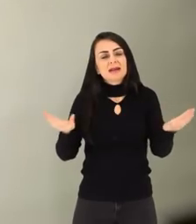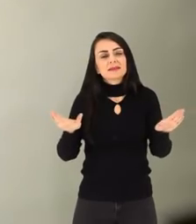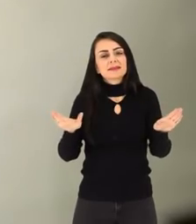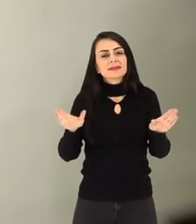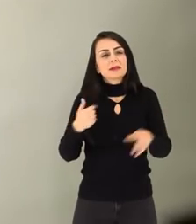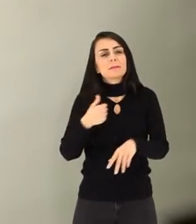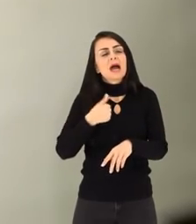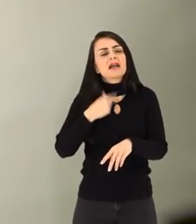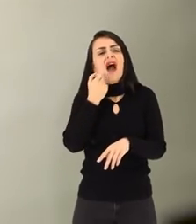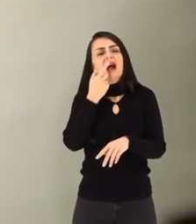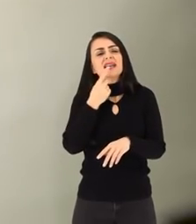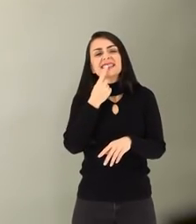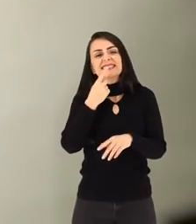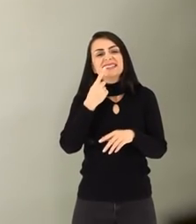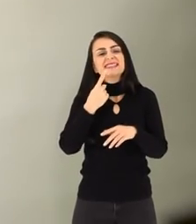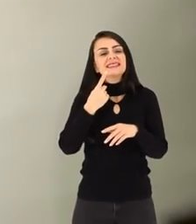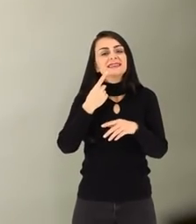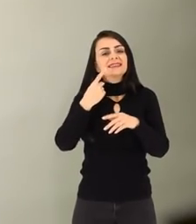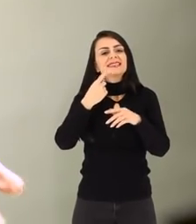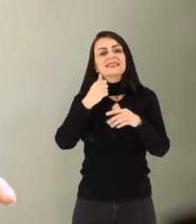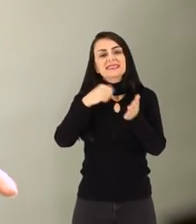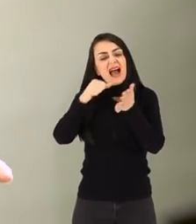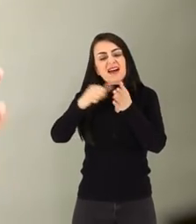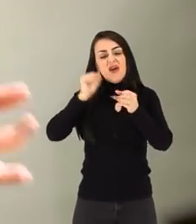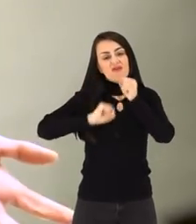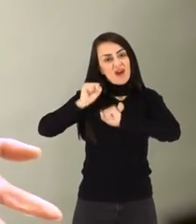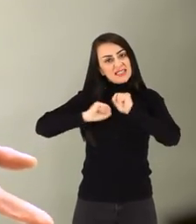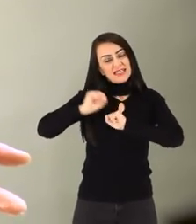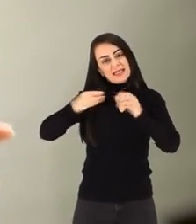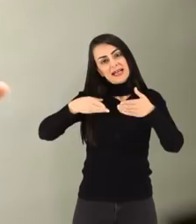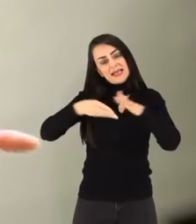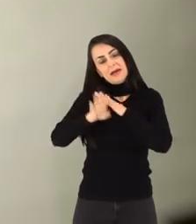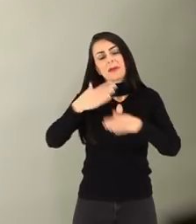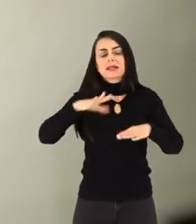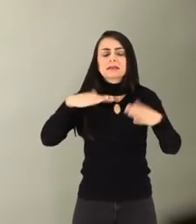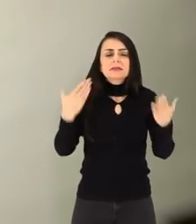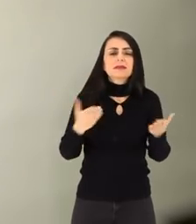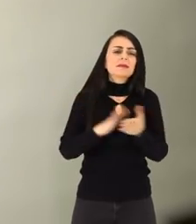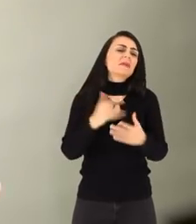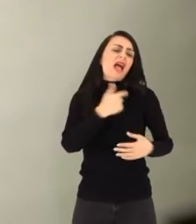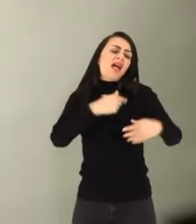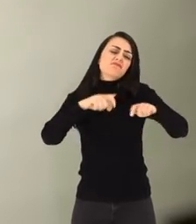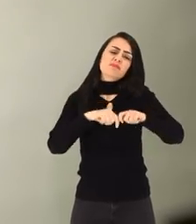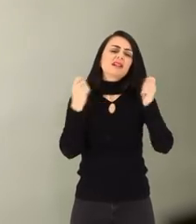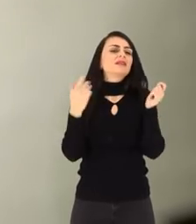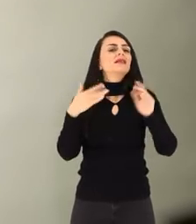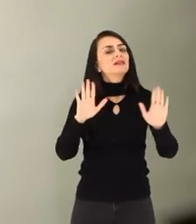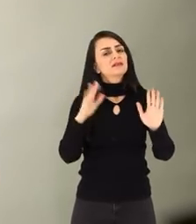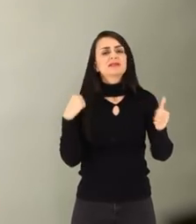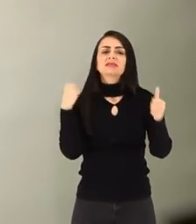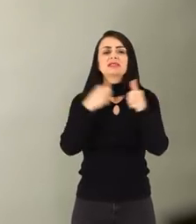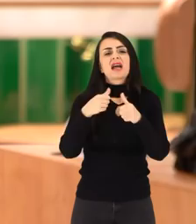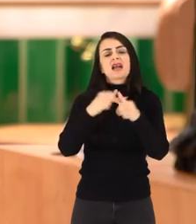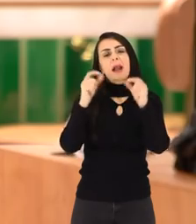ki tamam, dil tarihe gireceğim ben. Yani bir daha istemiyorum çünkü çok kırıldım. Cüneyt Hoca işte ya tekrar gir kızım, bak aman şöyle yap. Yok dedim hocam,